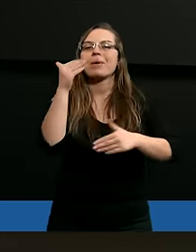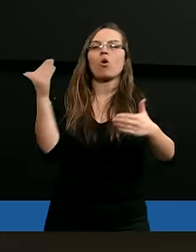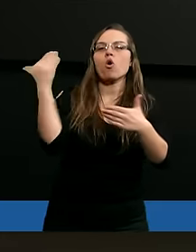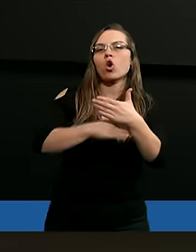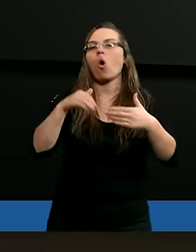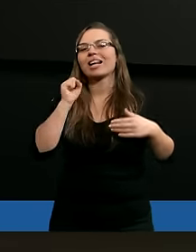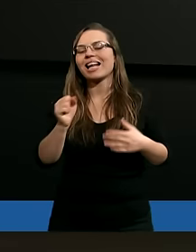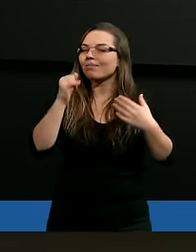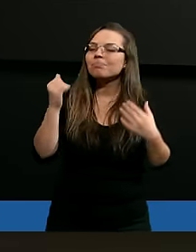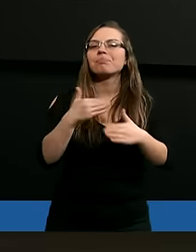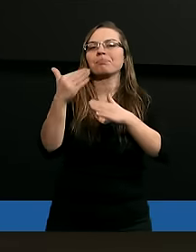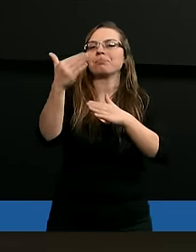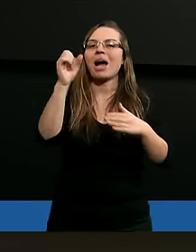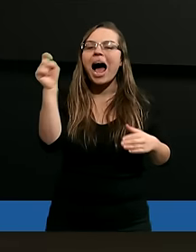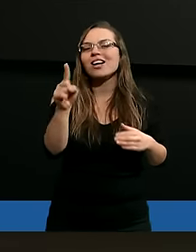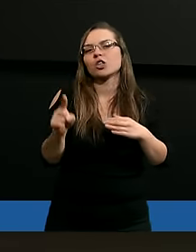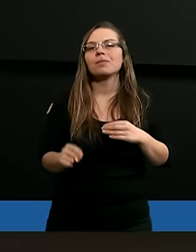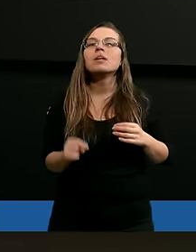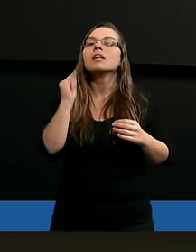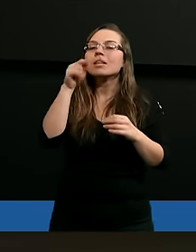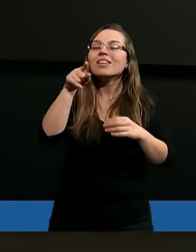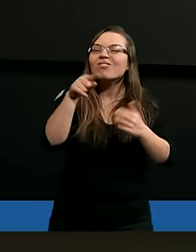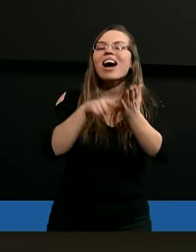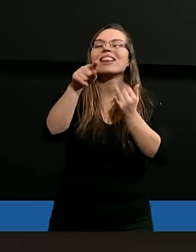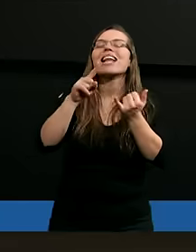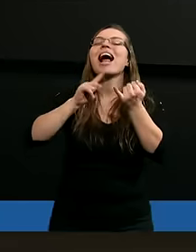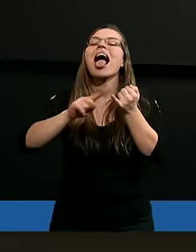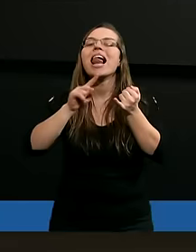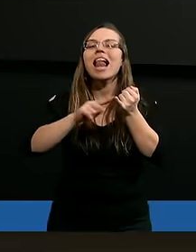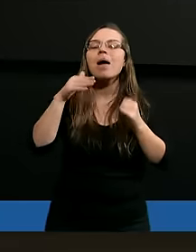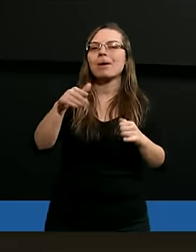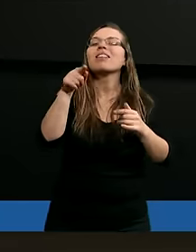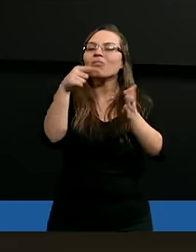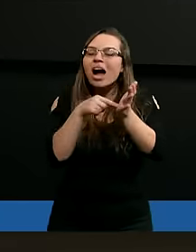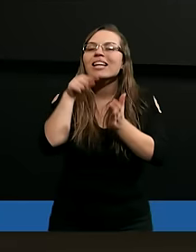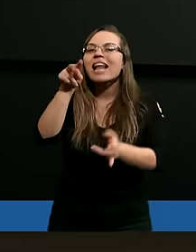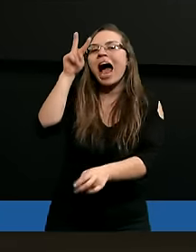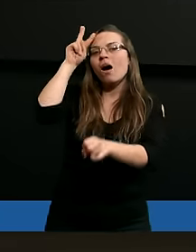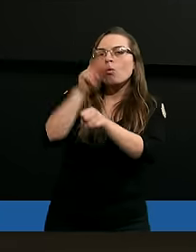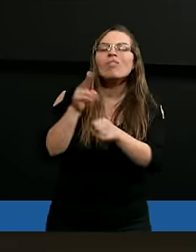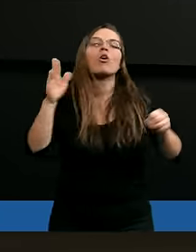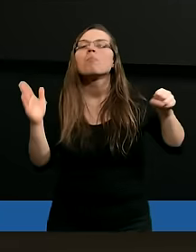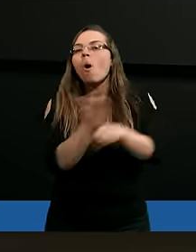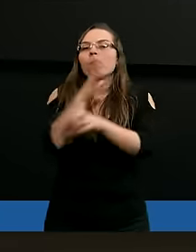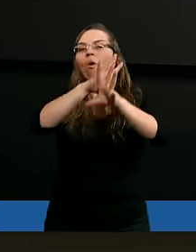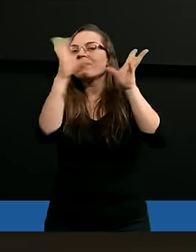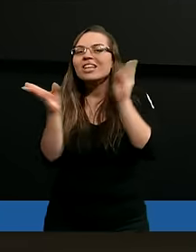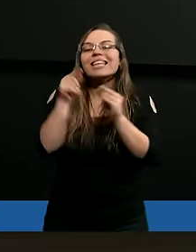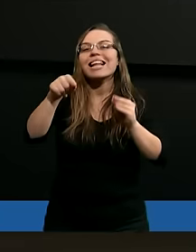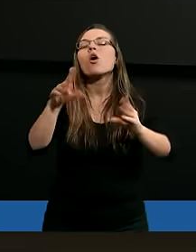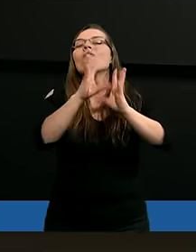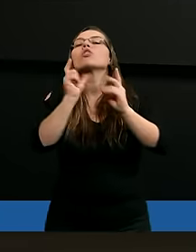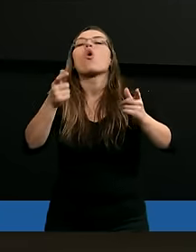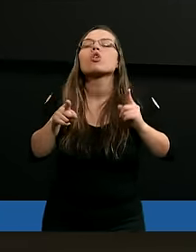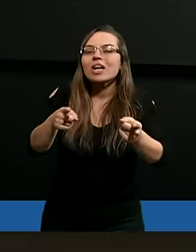końca i właśnie ten element, ta ufność pomimo wszystkiego, co dzieje się w